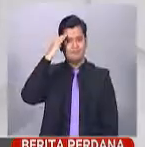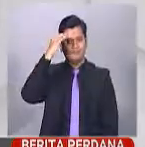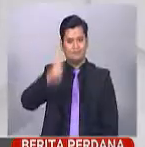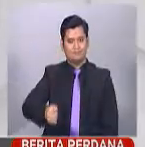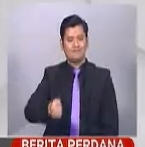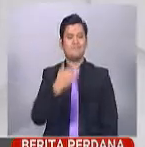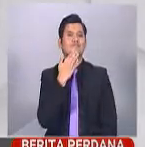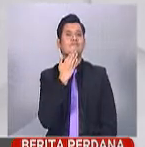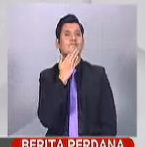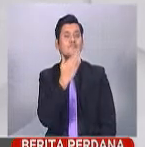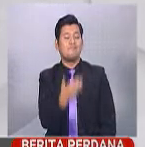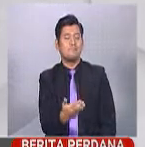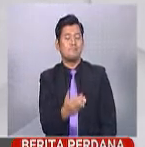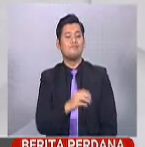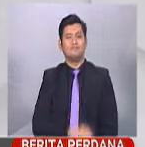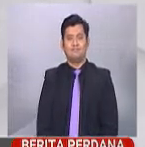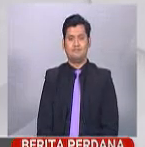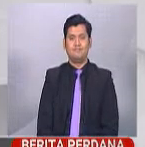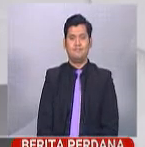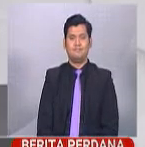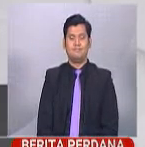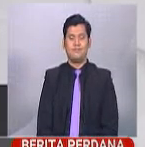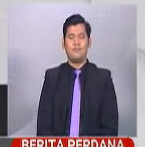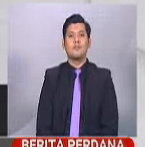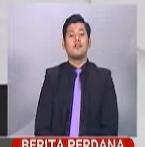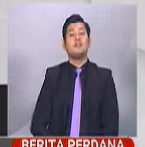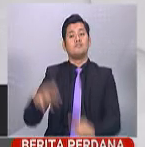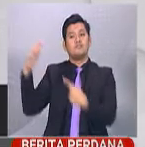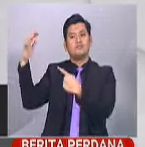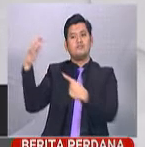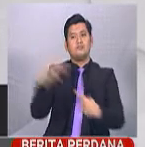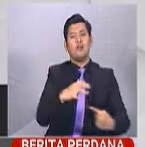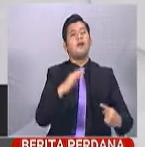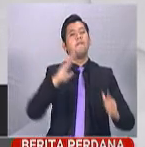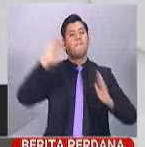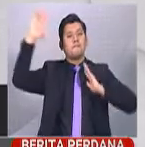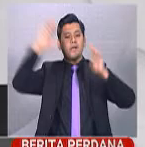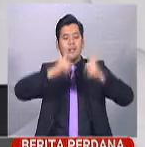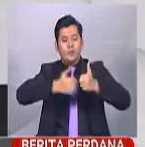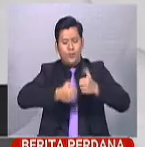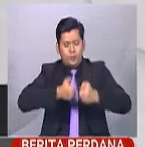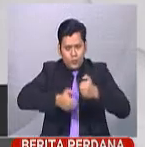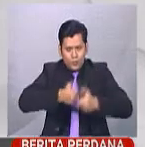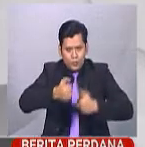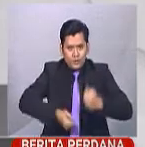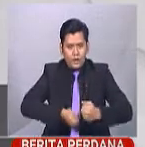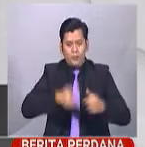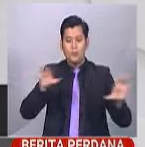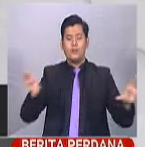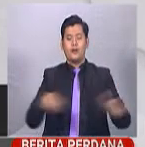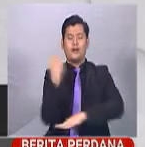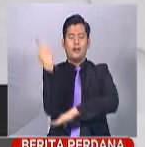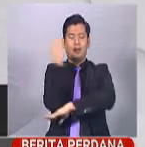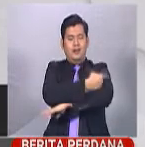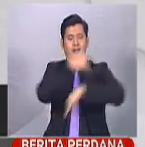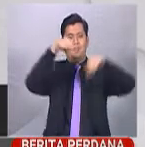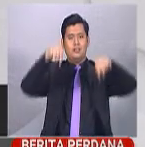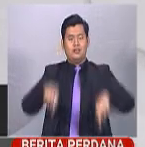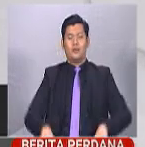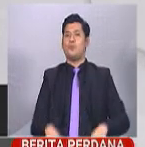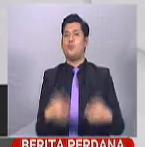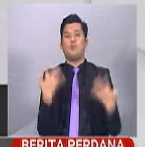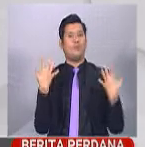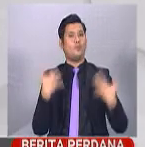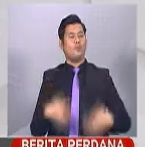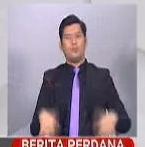Assalamualaikum terima kasih Andy dan juga altika kejohanan Malaysia National echallenge yang berlangsung hari ini mendapat sambutan luar